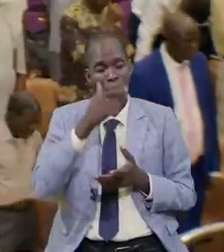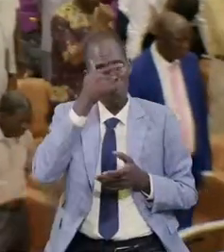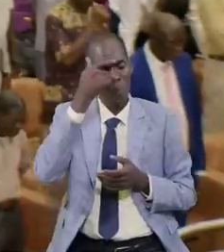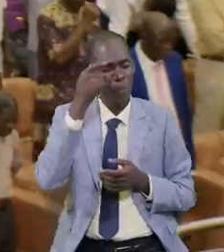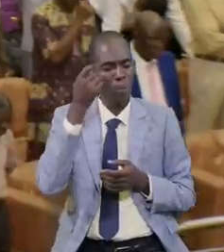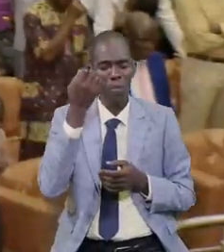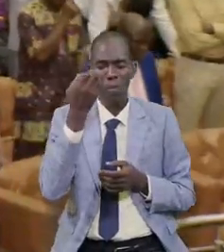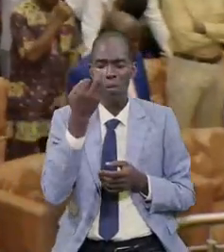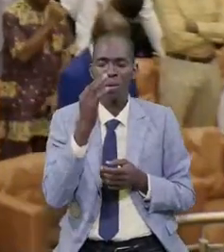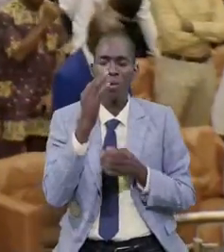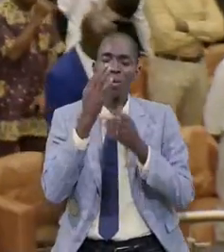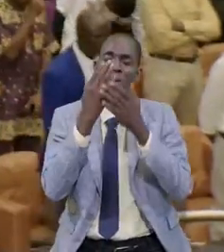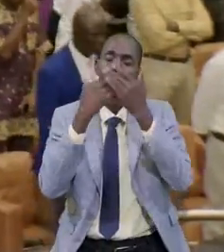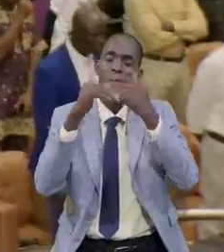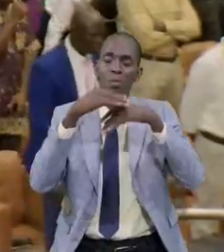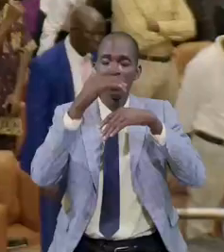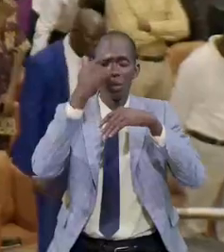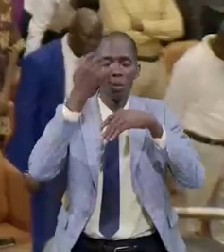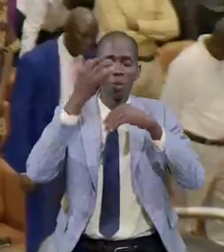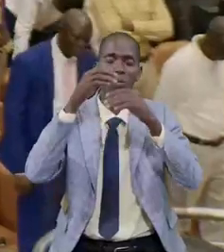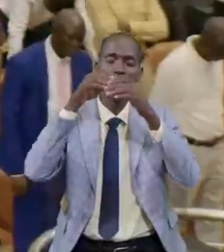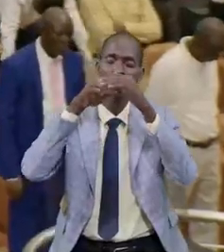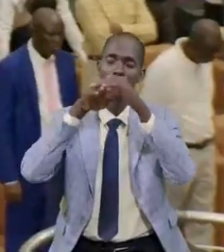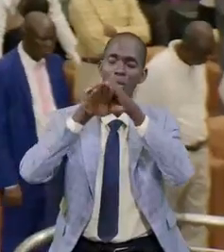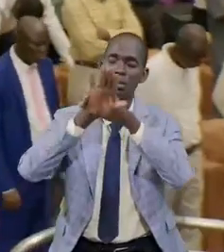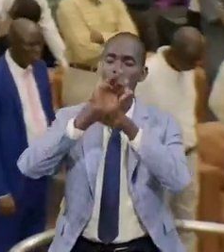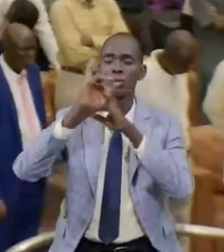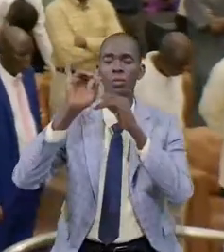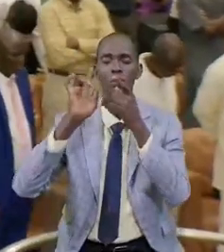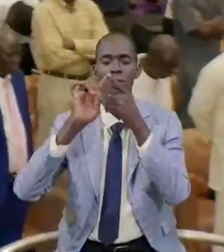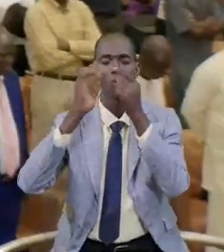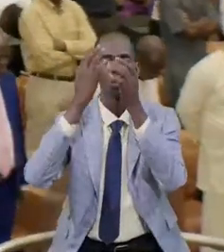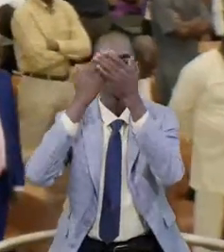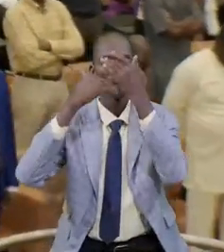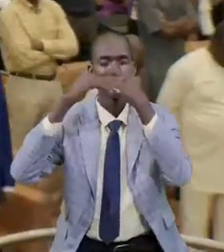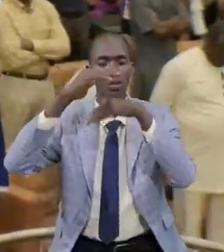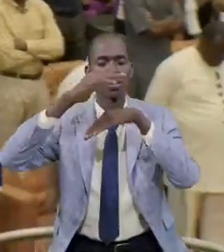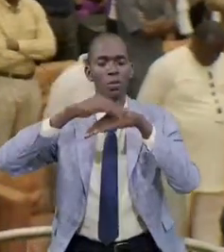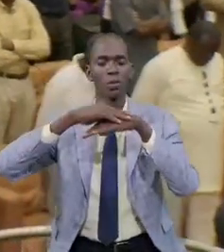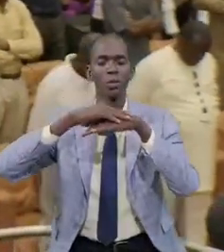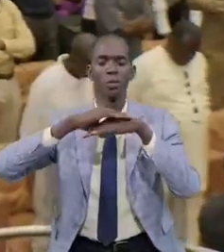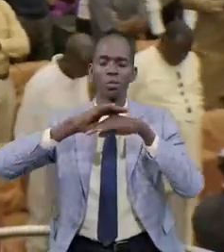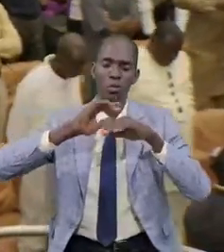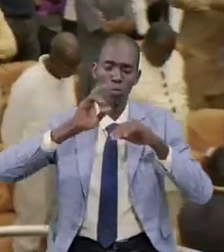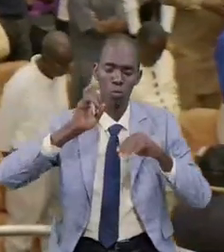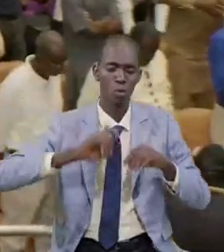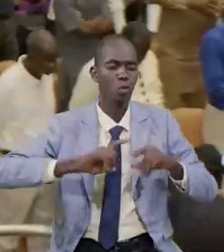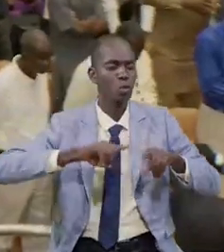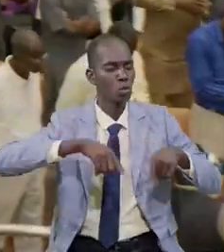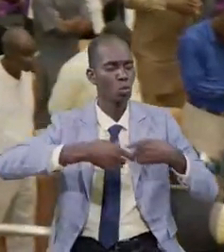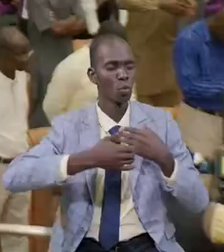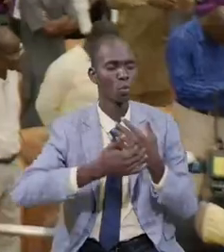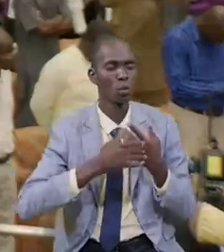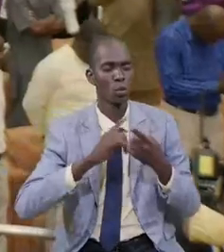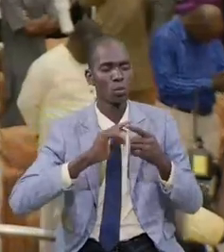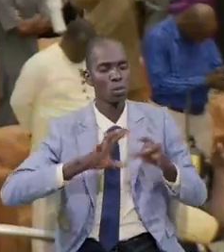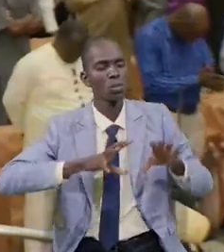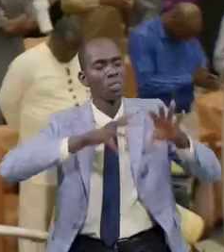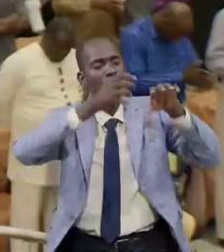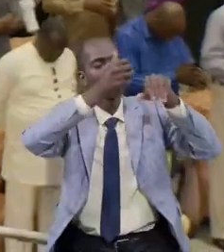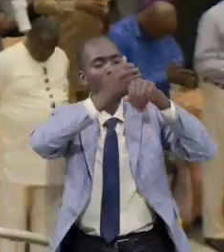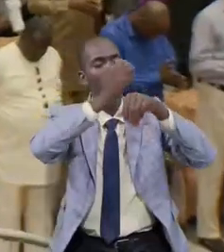Pour l'amour du ciel, le fait d'aller au ciel, revenez au calvaire.